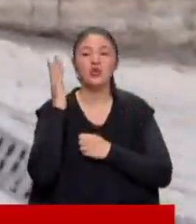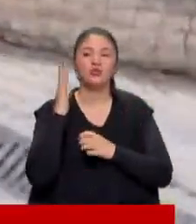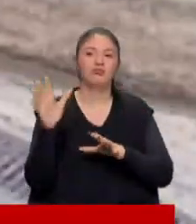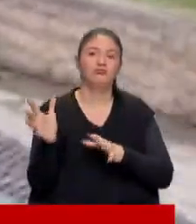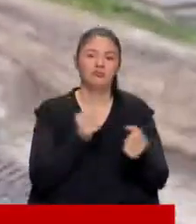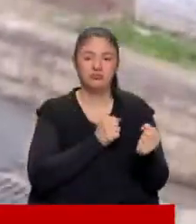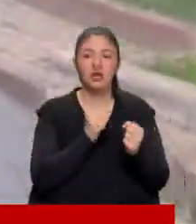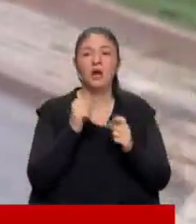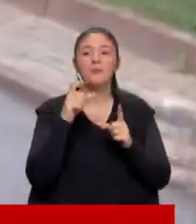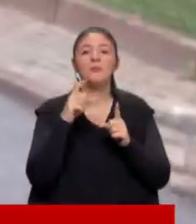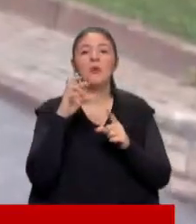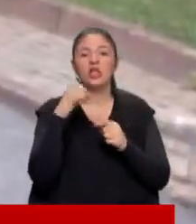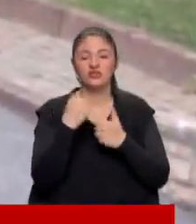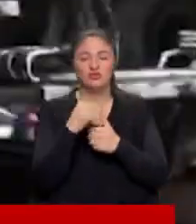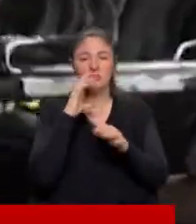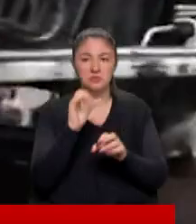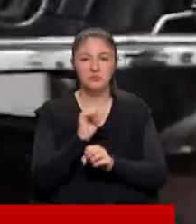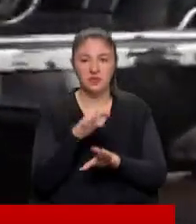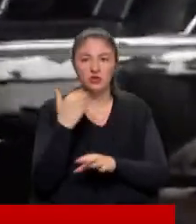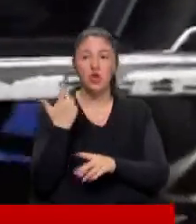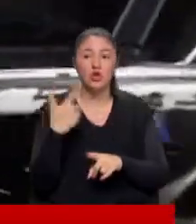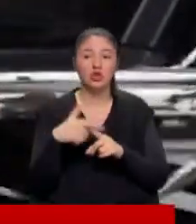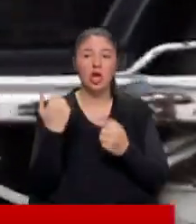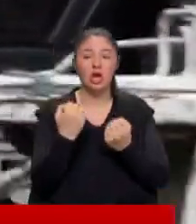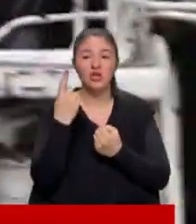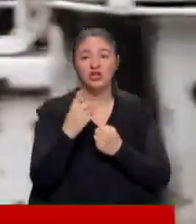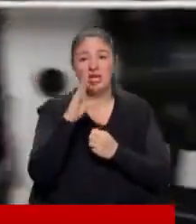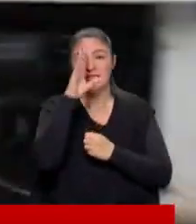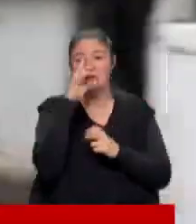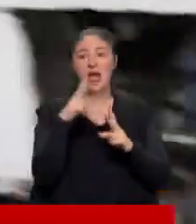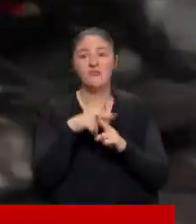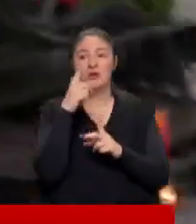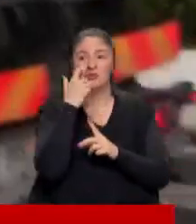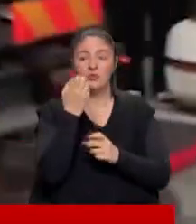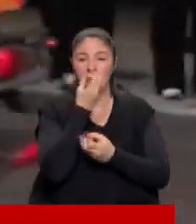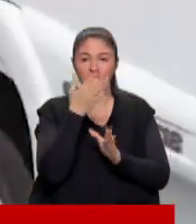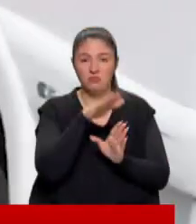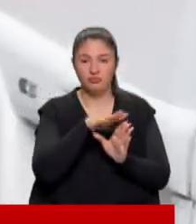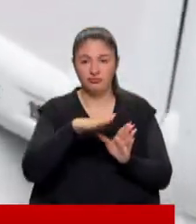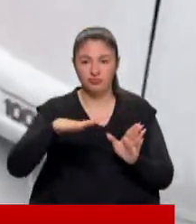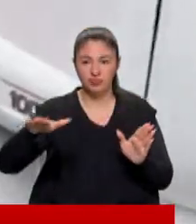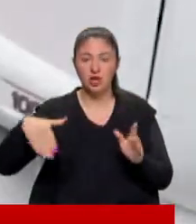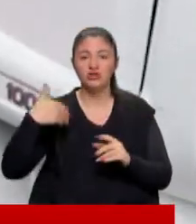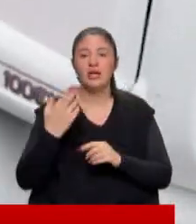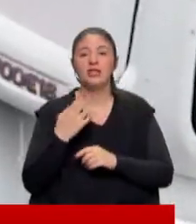götürdüler. Polat çifti gözaltına alındıktan sonra lüks araç önce İstanbul Emniyet Müdürlüğü'nün bahçesine,